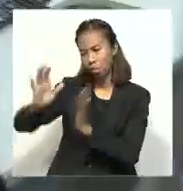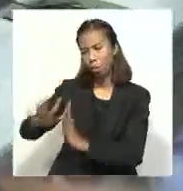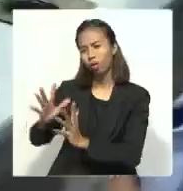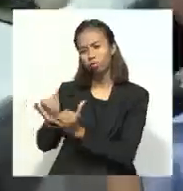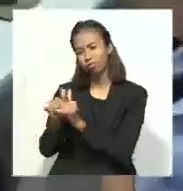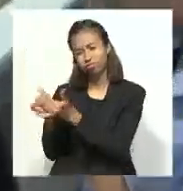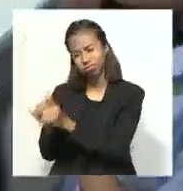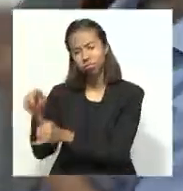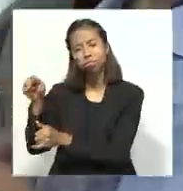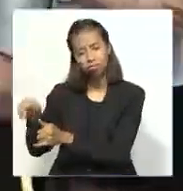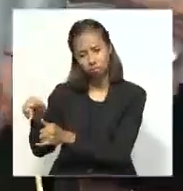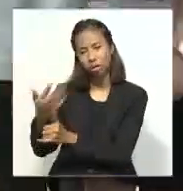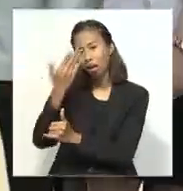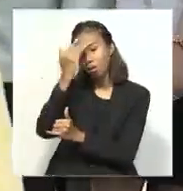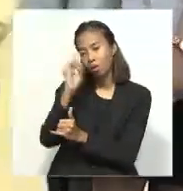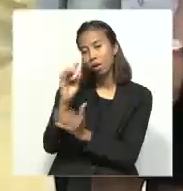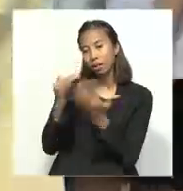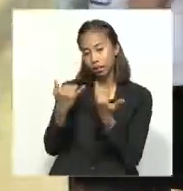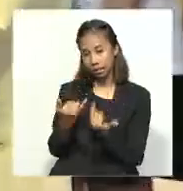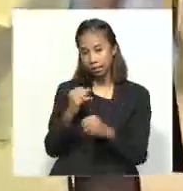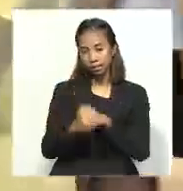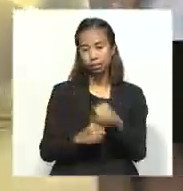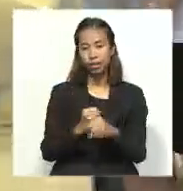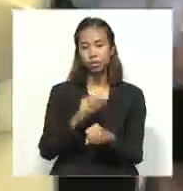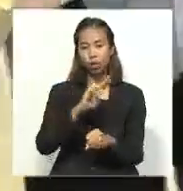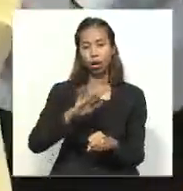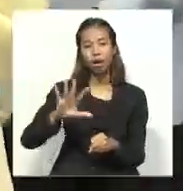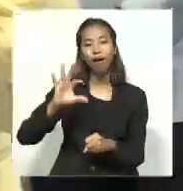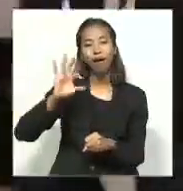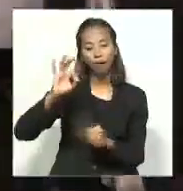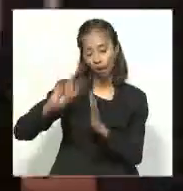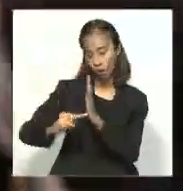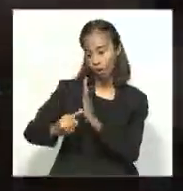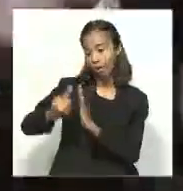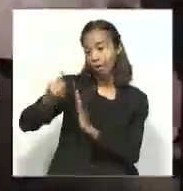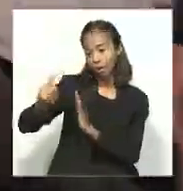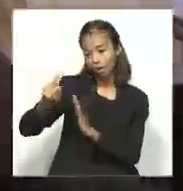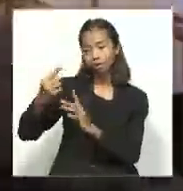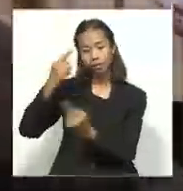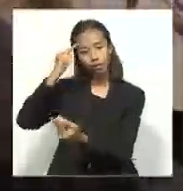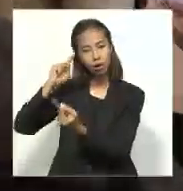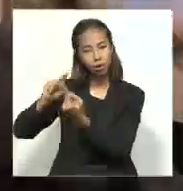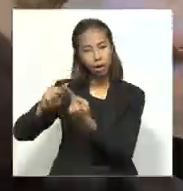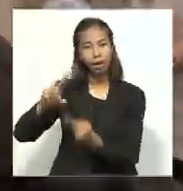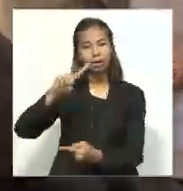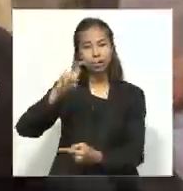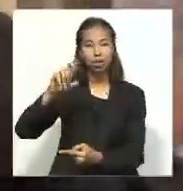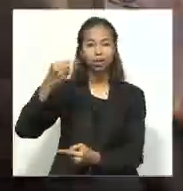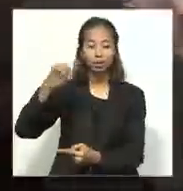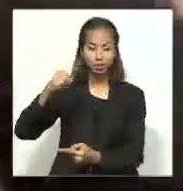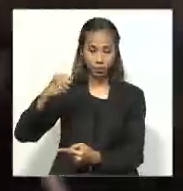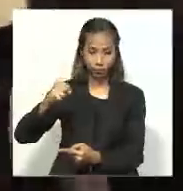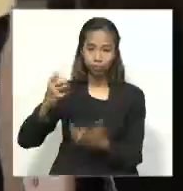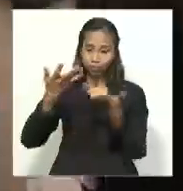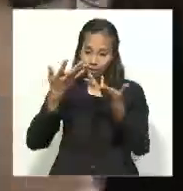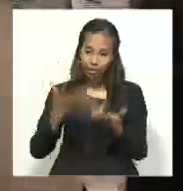น1ใน16จังหวัดพื้นที่นำร่องระยะแรกในปี2559จากเป้าหมายดำเนินการทั้งสิ้น110แห่งพร้